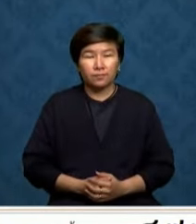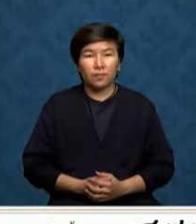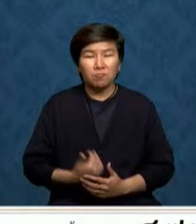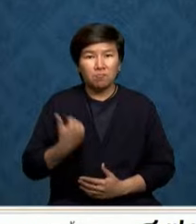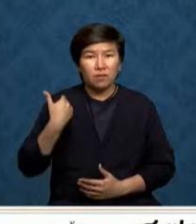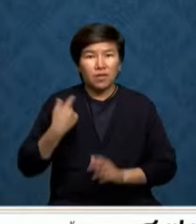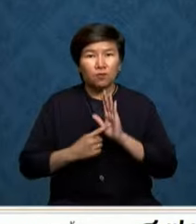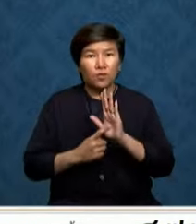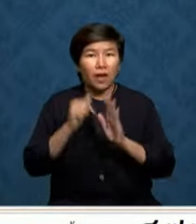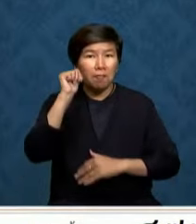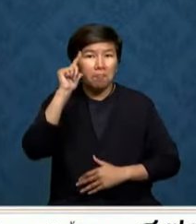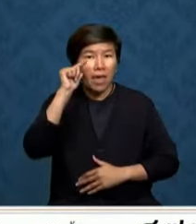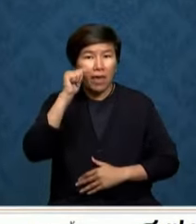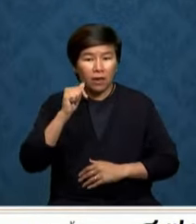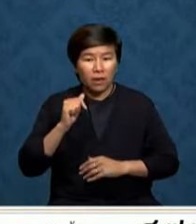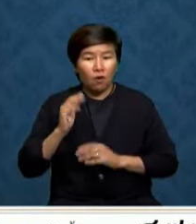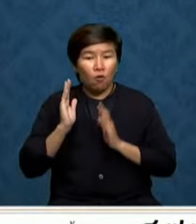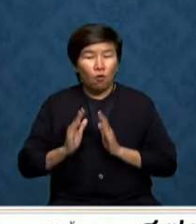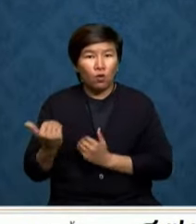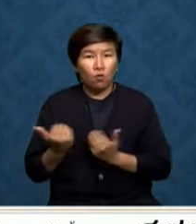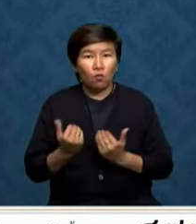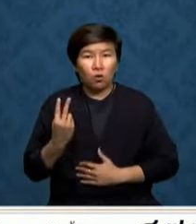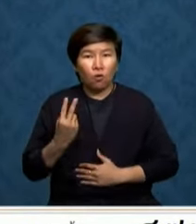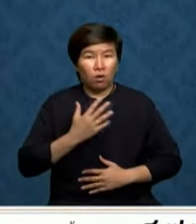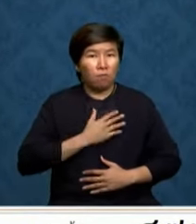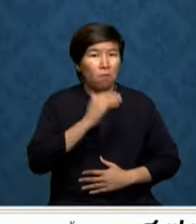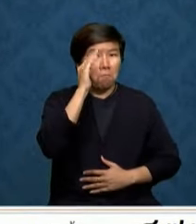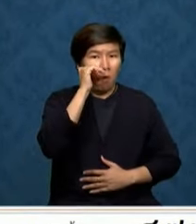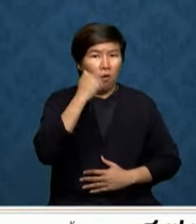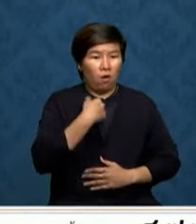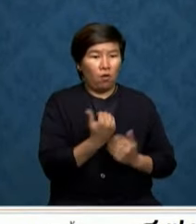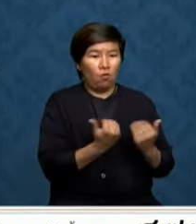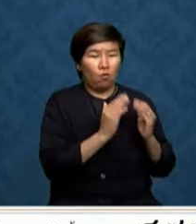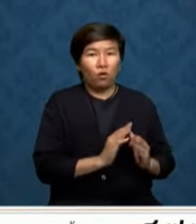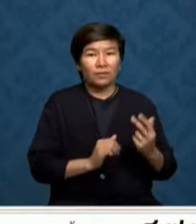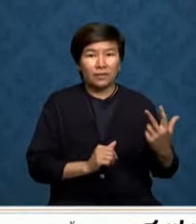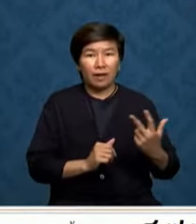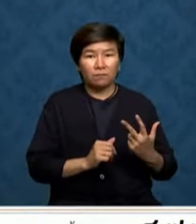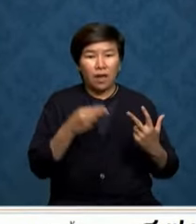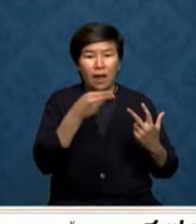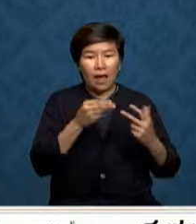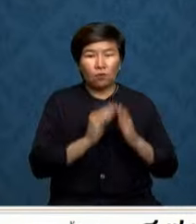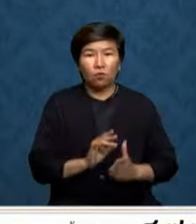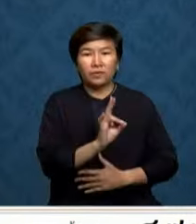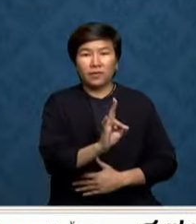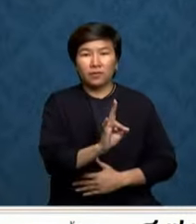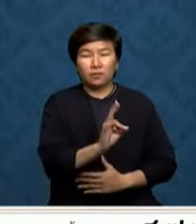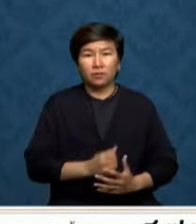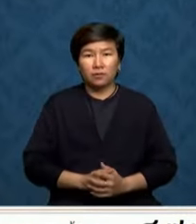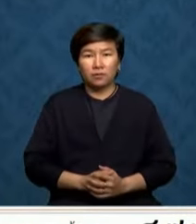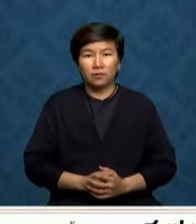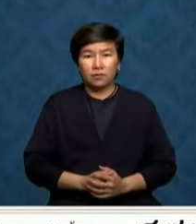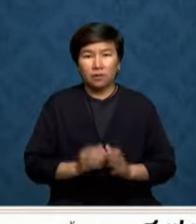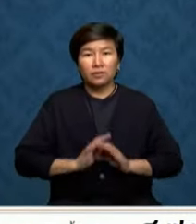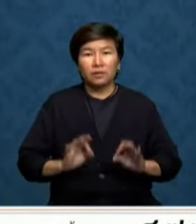คนผมก็เป็นพ่อที่เลี้ยงลูกมา 3คนแถมยังเลี้ยงหลานอีก 7คนผมใช้